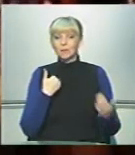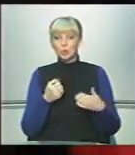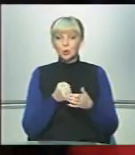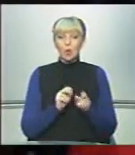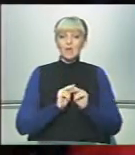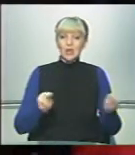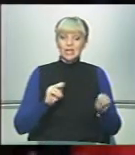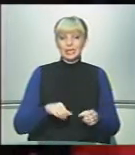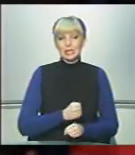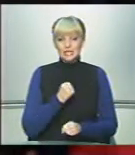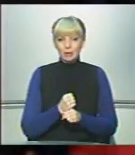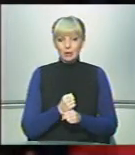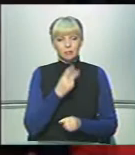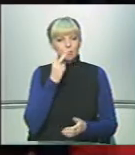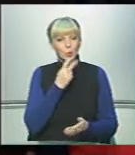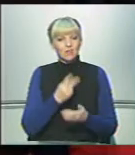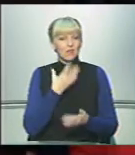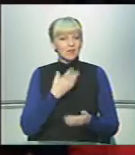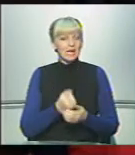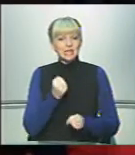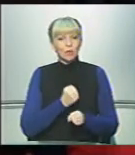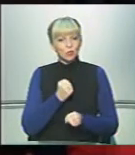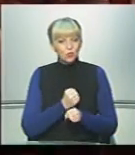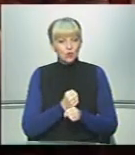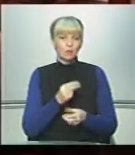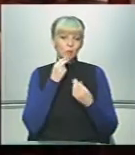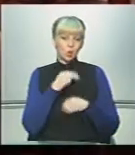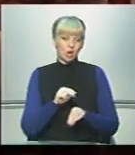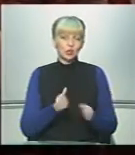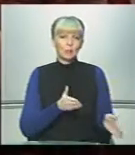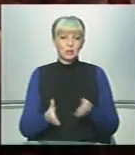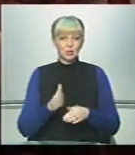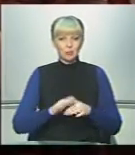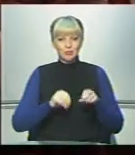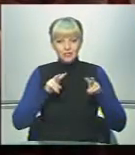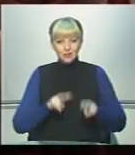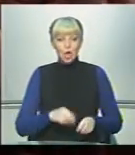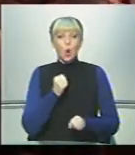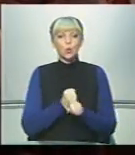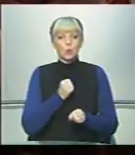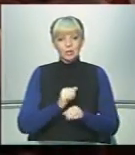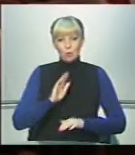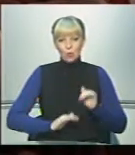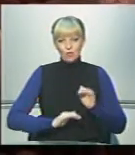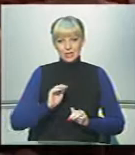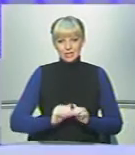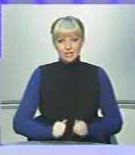до викладання дисциплін, продемонструвати власні напрацювання у покращенні підготовки фахівців робітничих